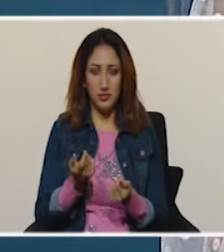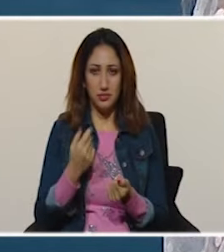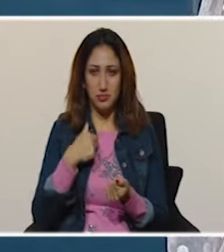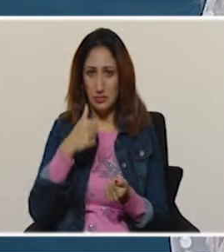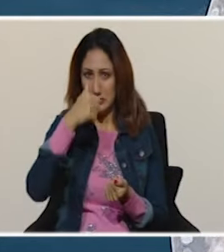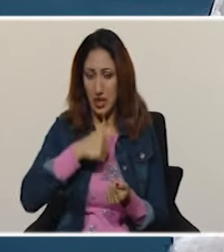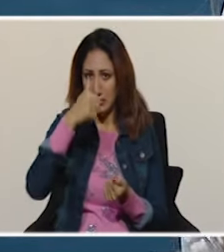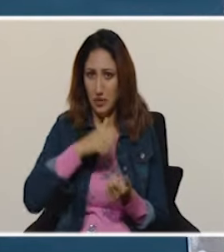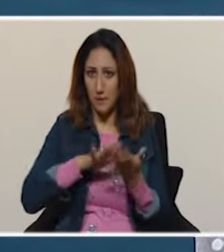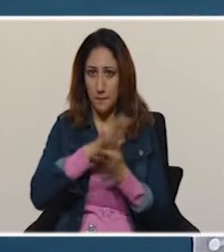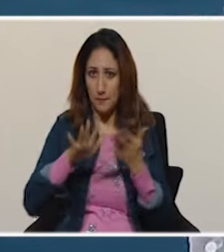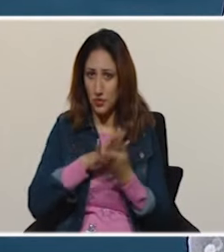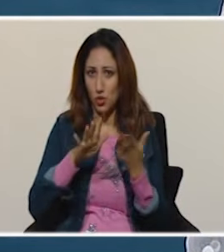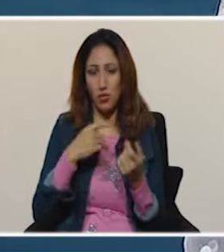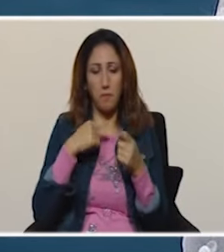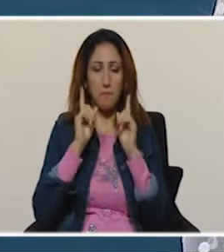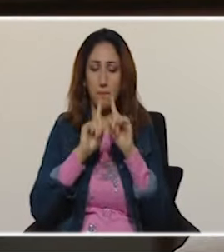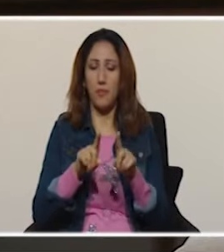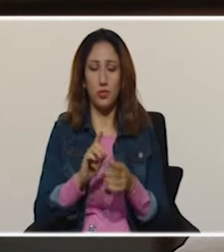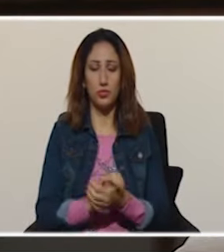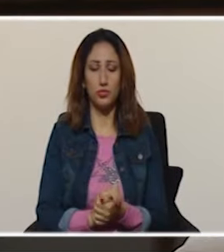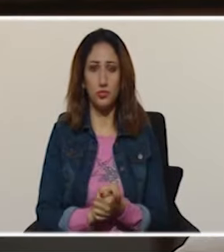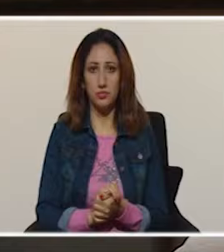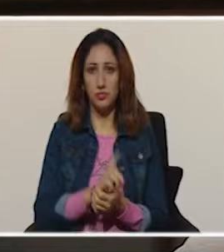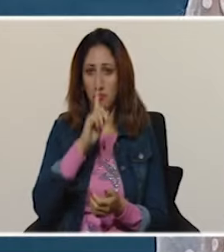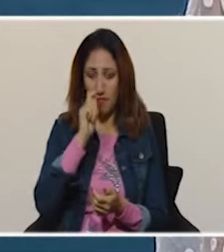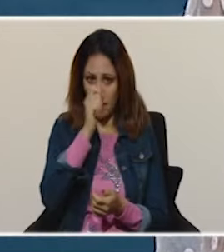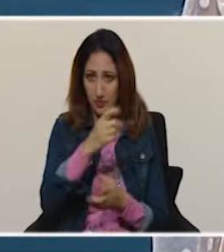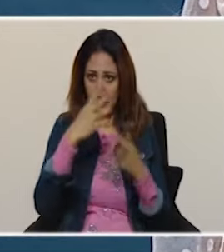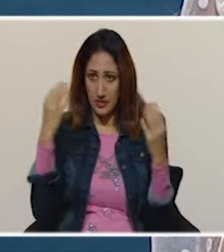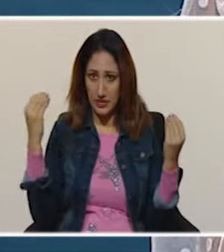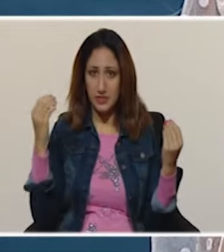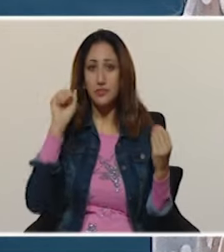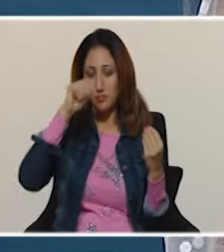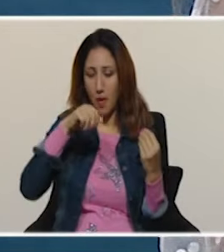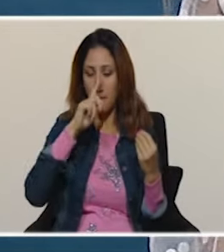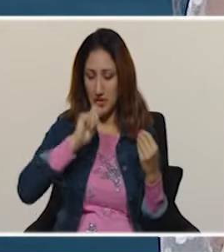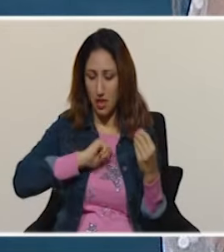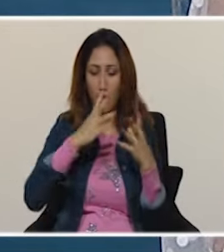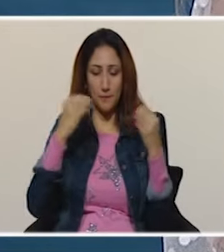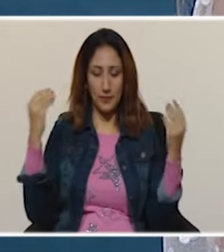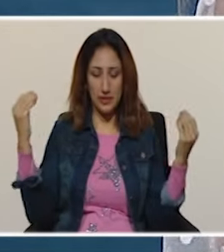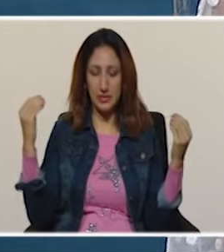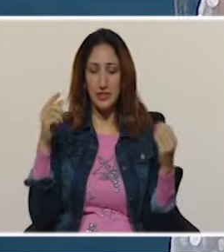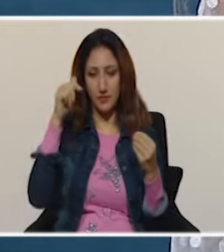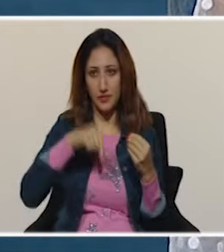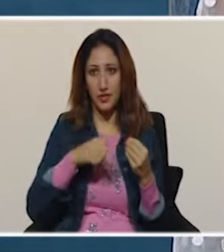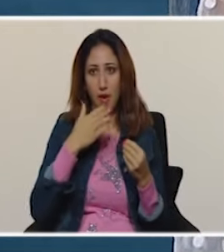إنه فعلا ما في شيء بيستاهل. دكتور اتظلمت كثير الحمد لله، مش كثير